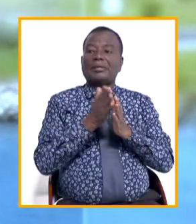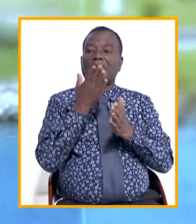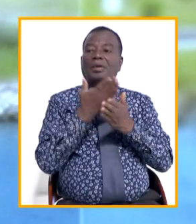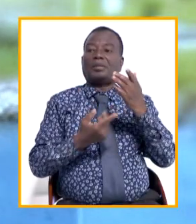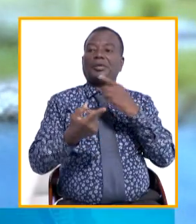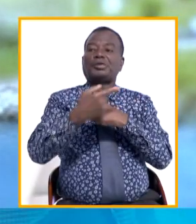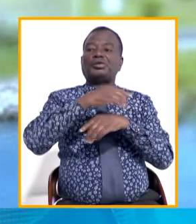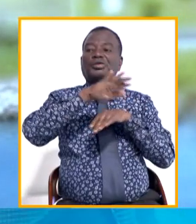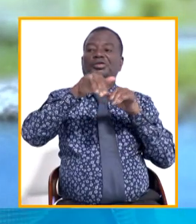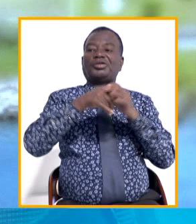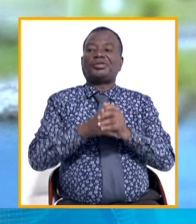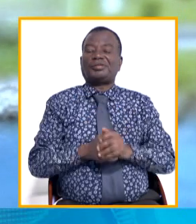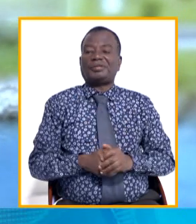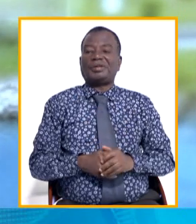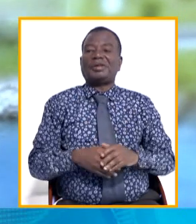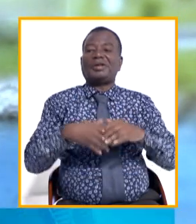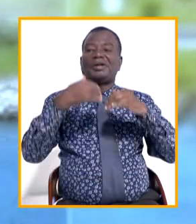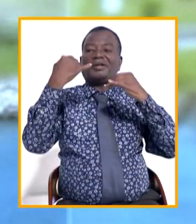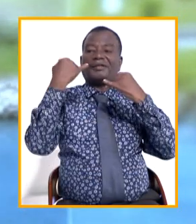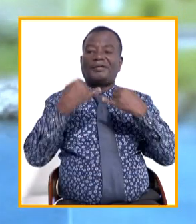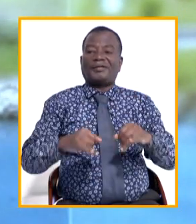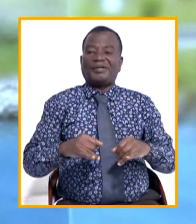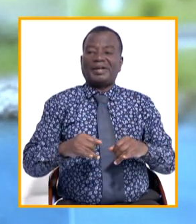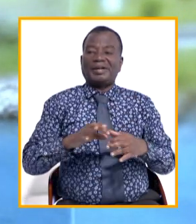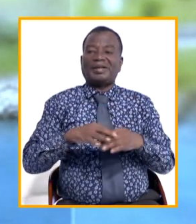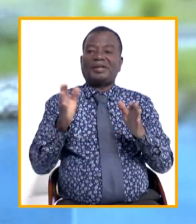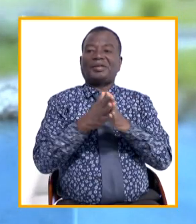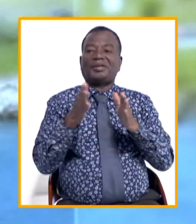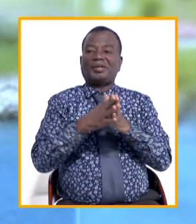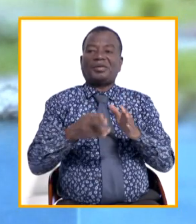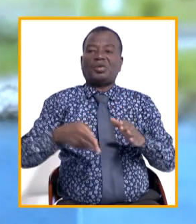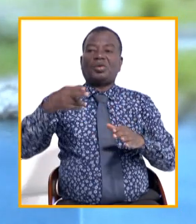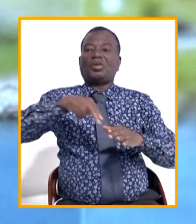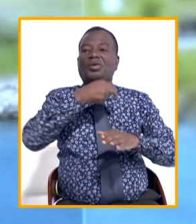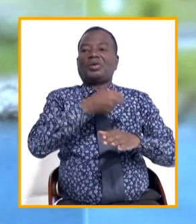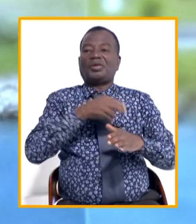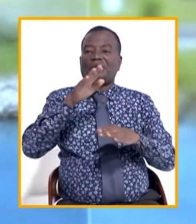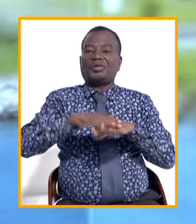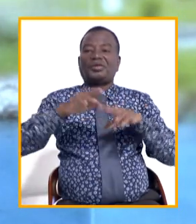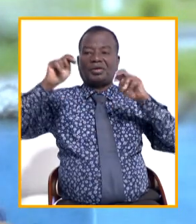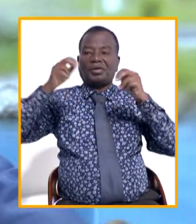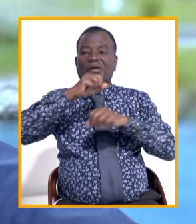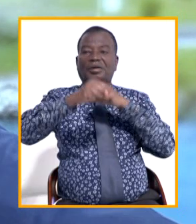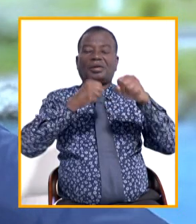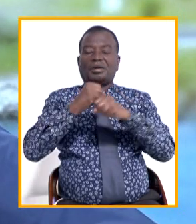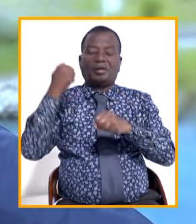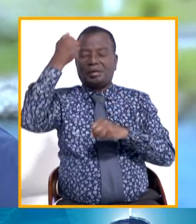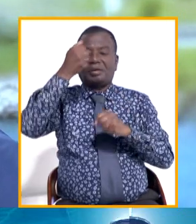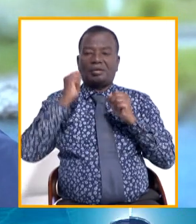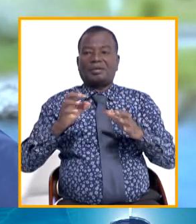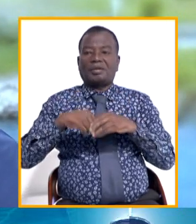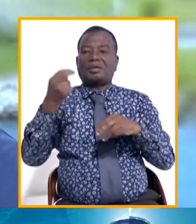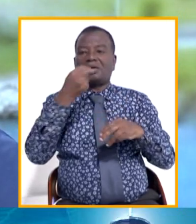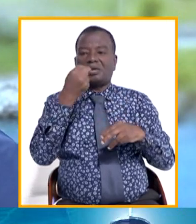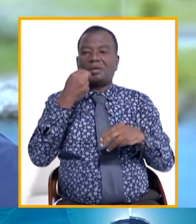Le rideau est tombé hier, en début de soirée, sur la réunion de haut niveau sur le thème de l'année africaine de la nutrition.